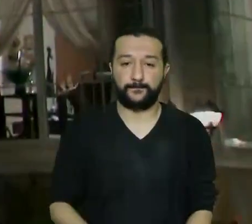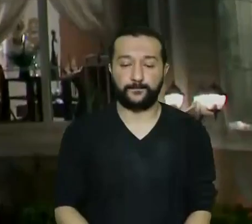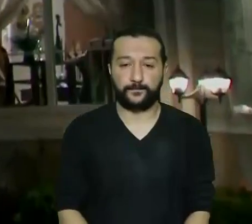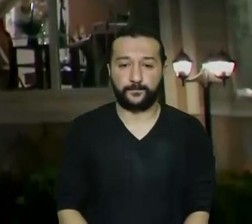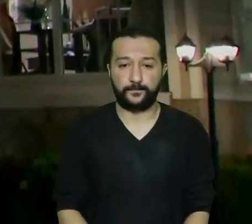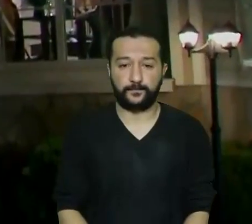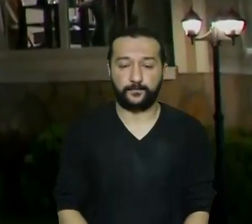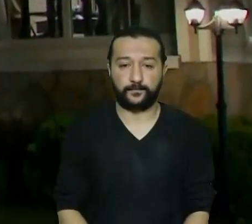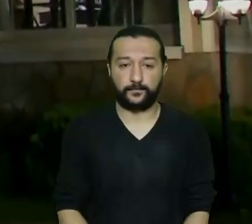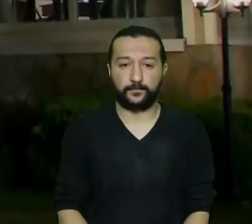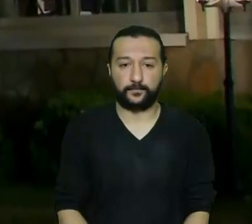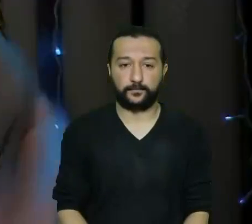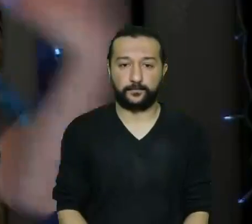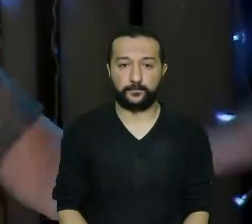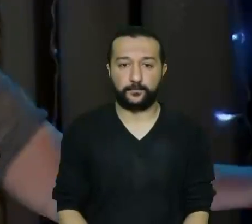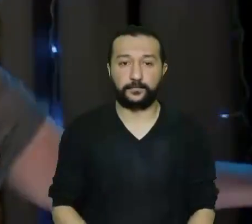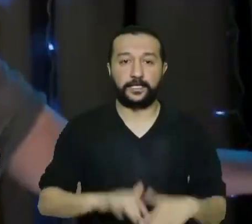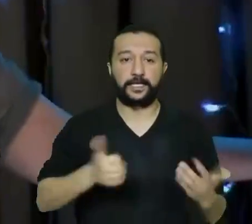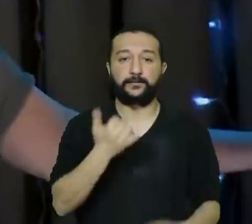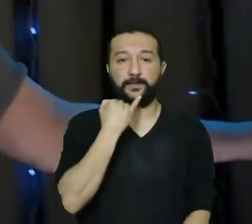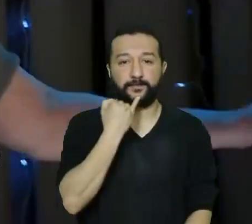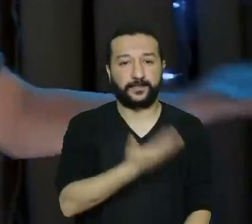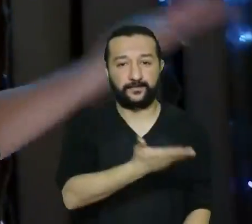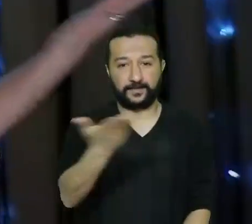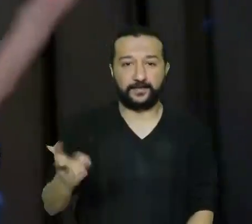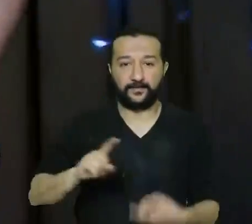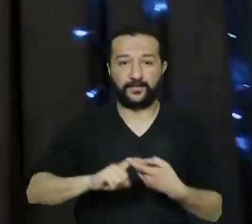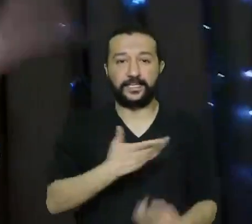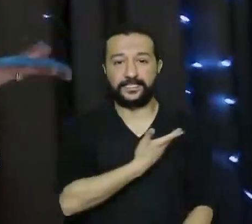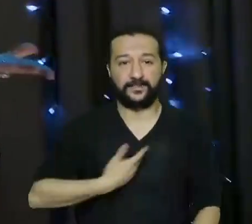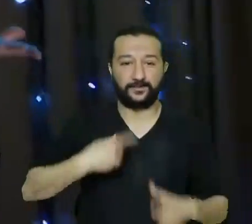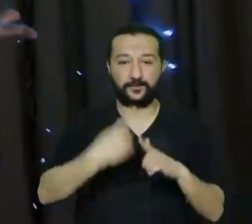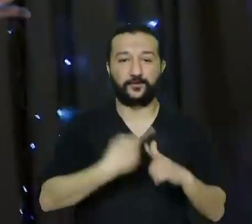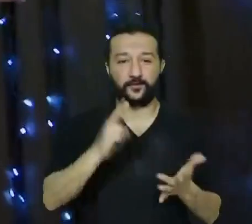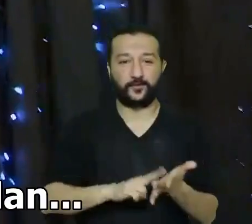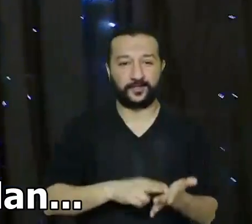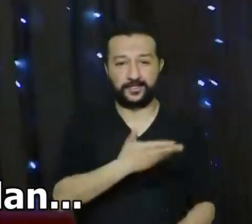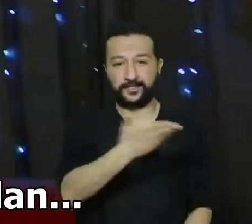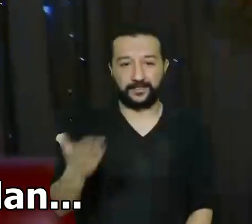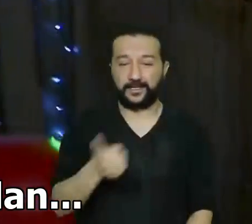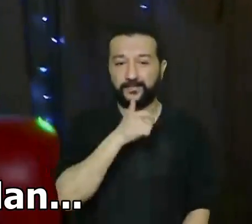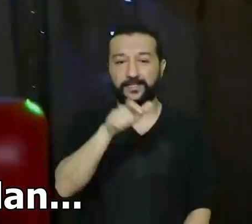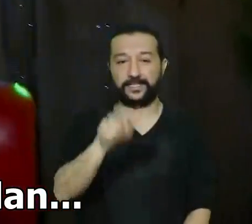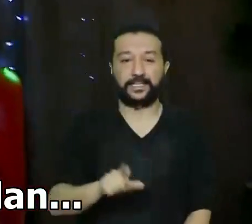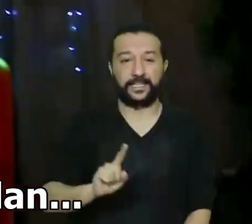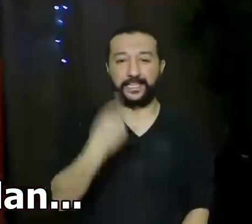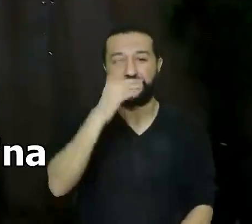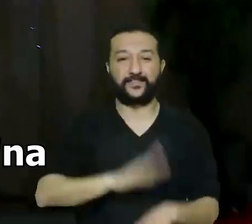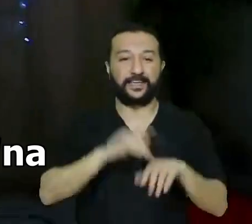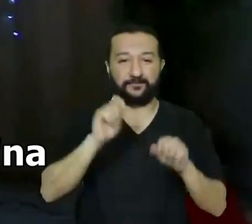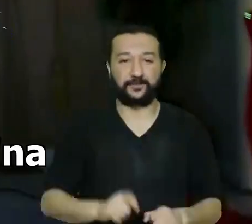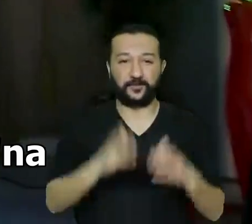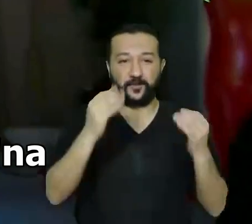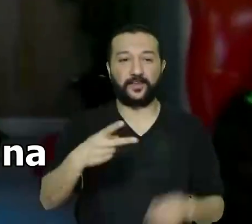Villanın veranda tarafından dış cephesi. Değerli misafirlerimiz ve sevgili jüri üyelerimiz. Efendim ilk defa yapılacak